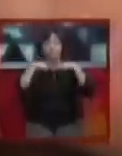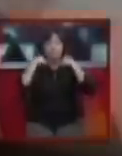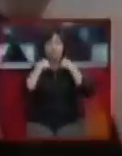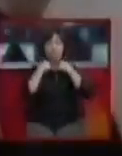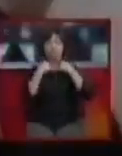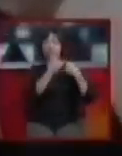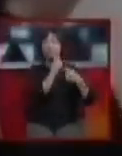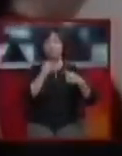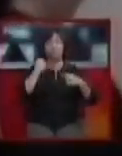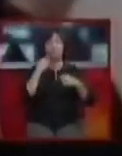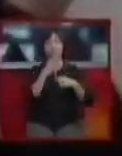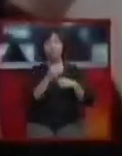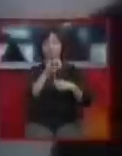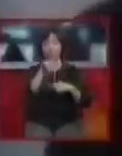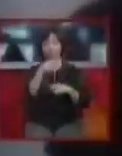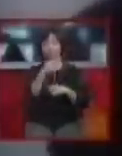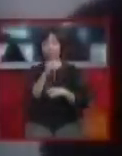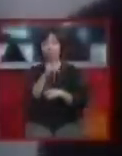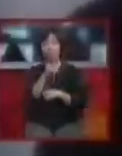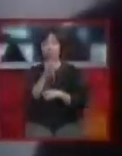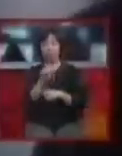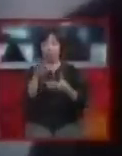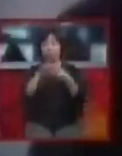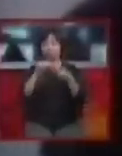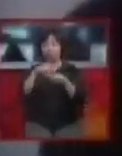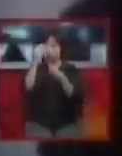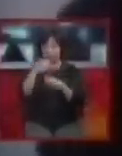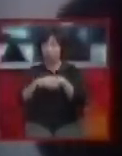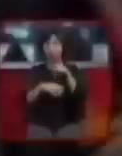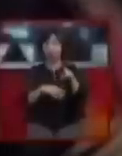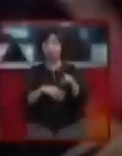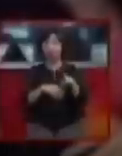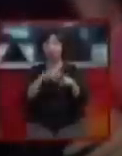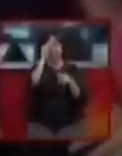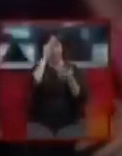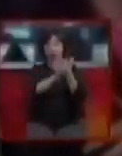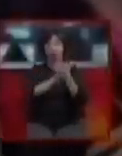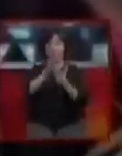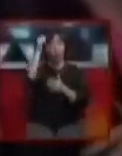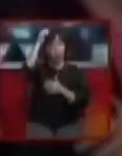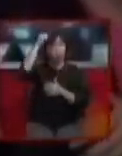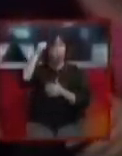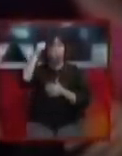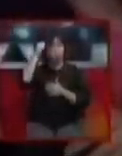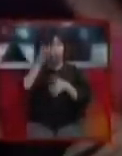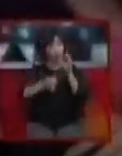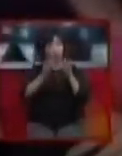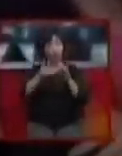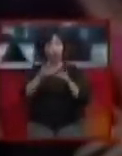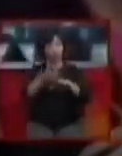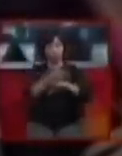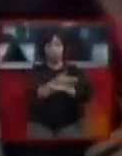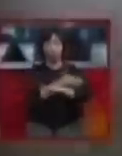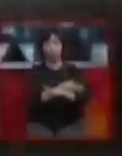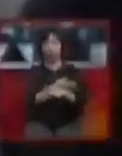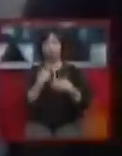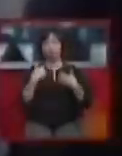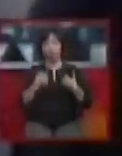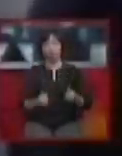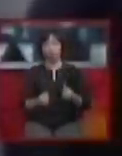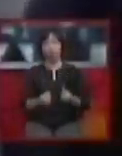at iPhone. Kwento ni Mrs. Cua, ooperahan sa ulo ang kanyang mister. Oras na magtuloy-tuloy ang pagbuti ng lagay